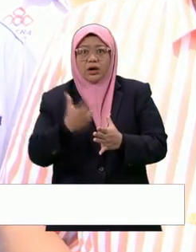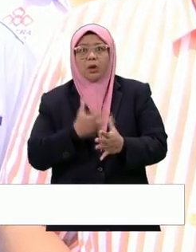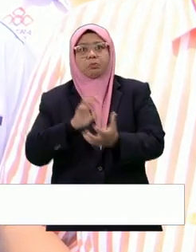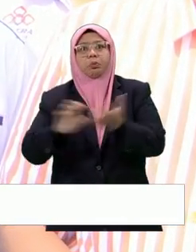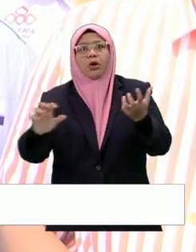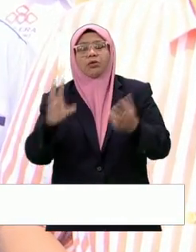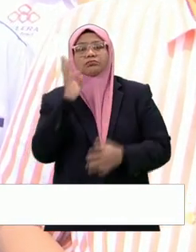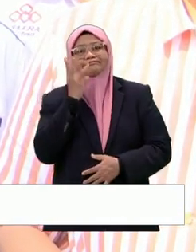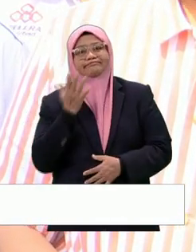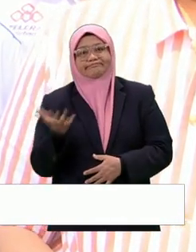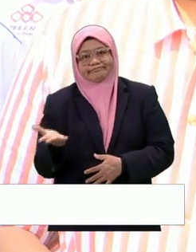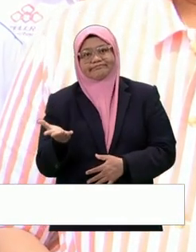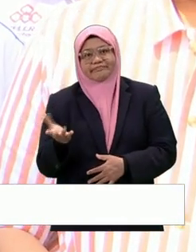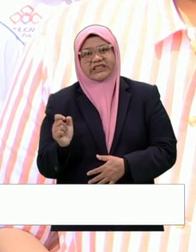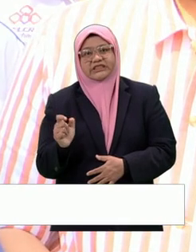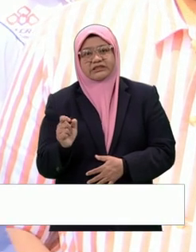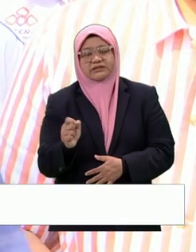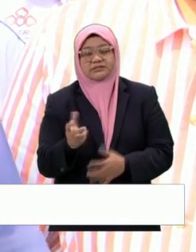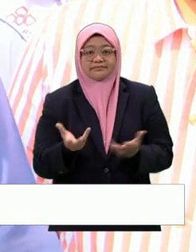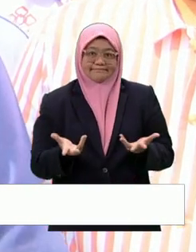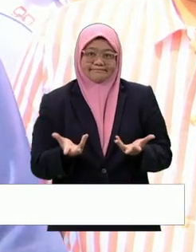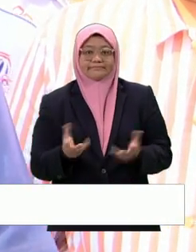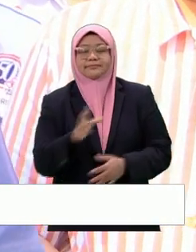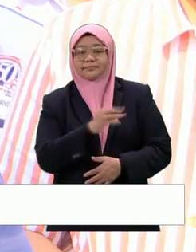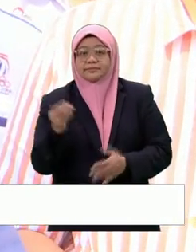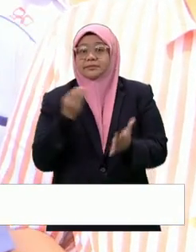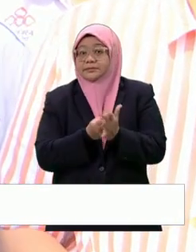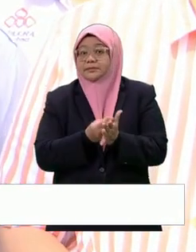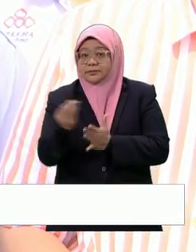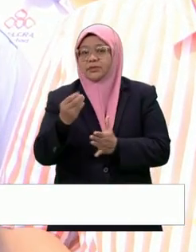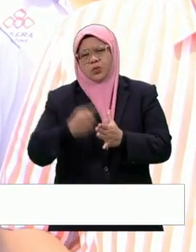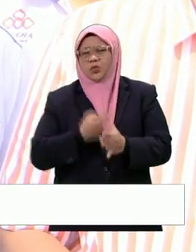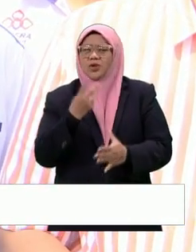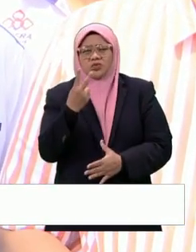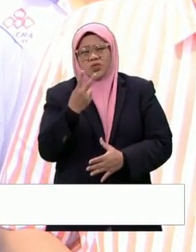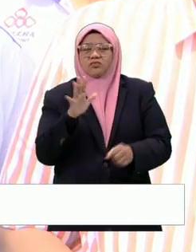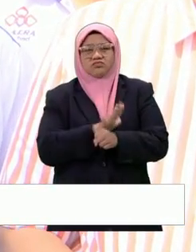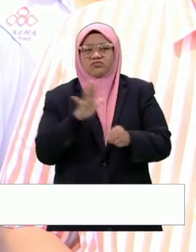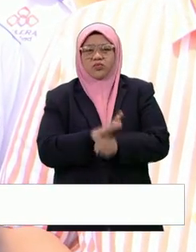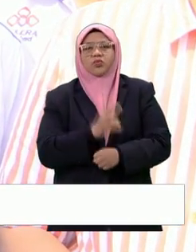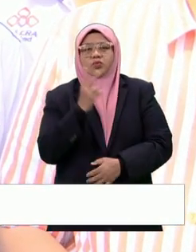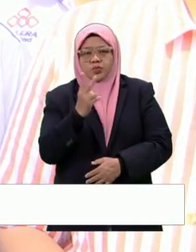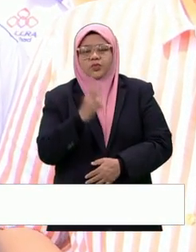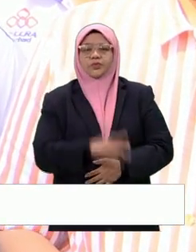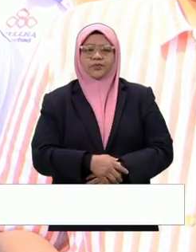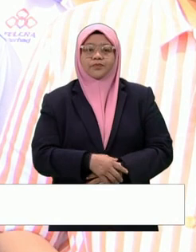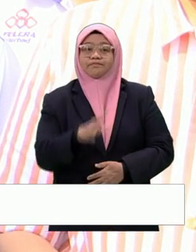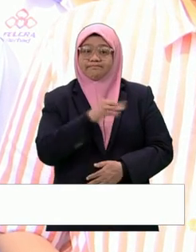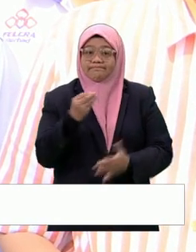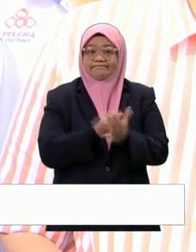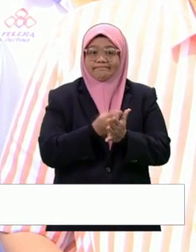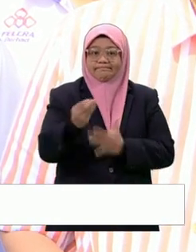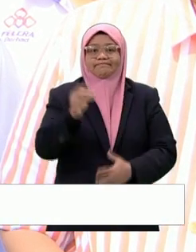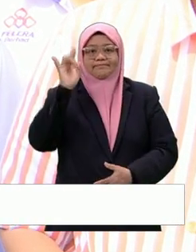rosak makan bubuk dan sebagainya beli kalau selalu sebulan dua kit du kitah beli pembelian ini